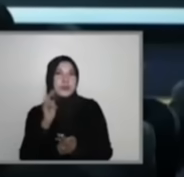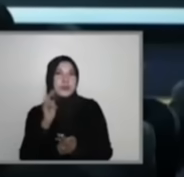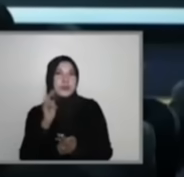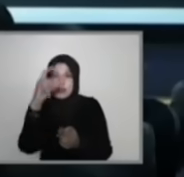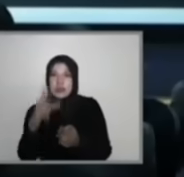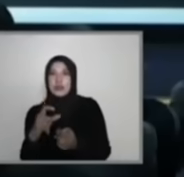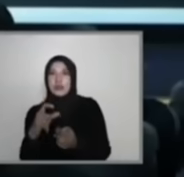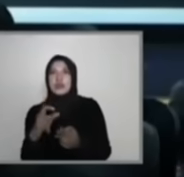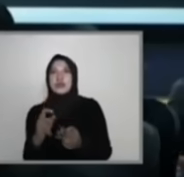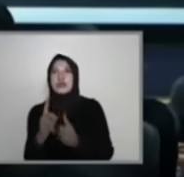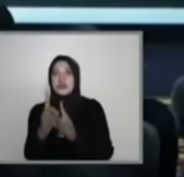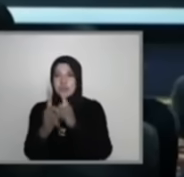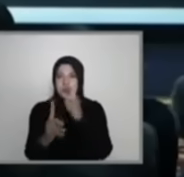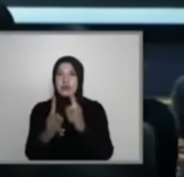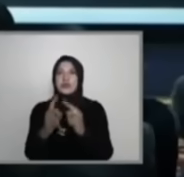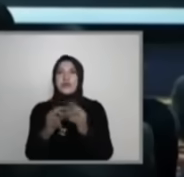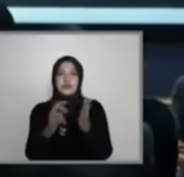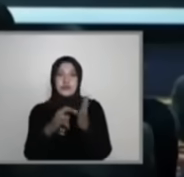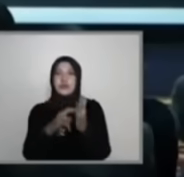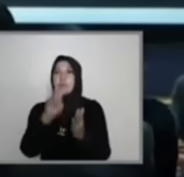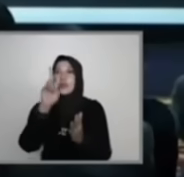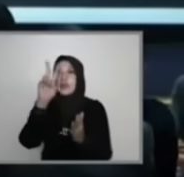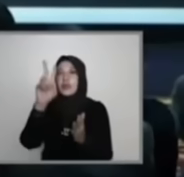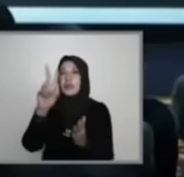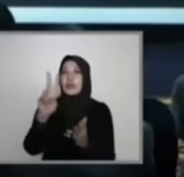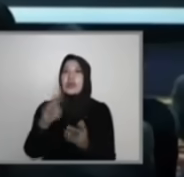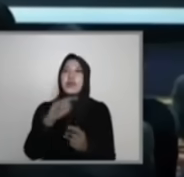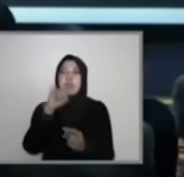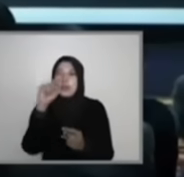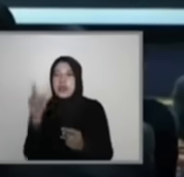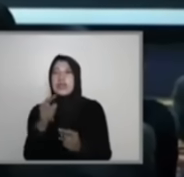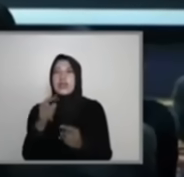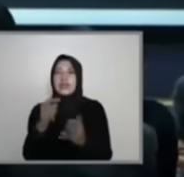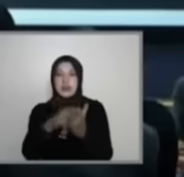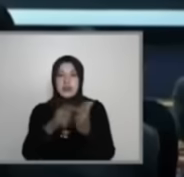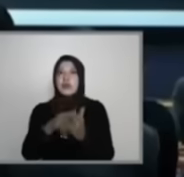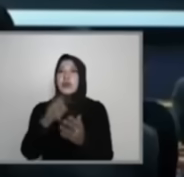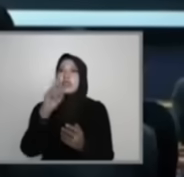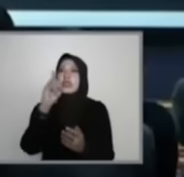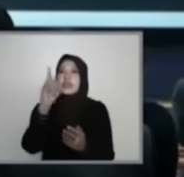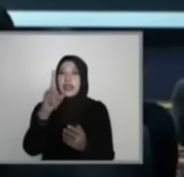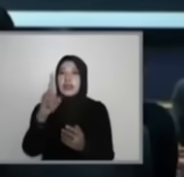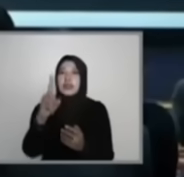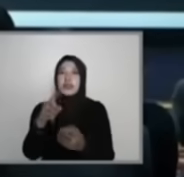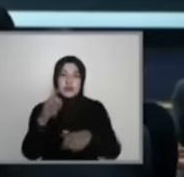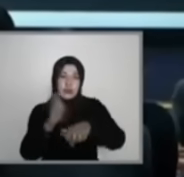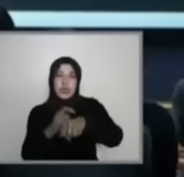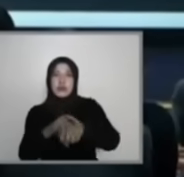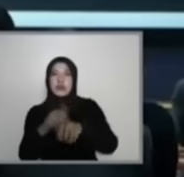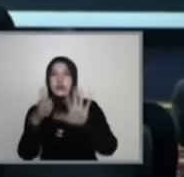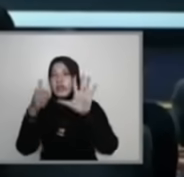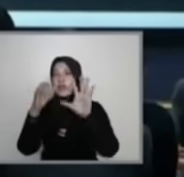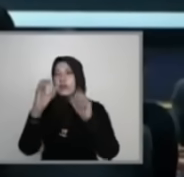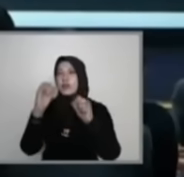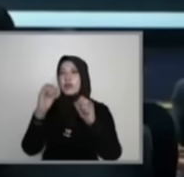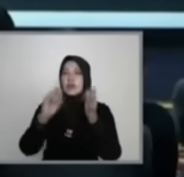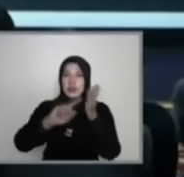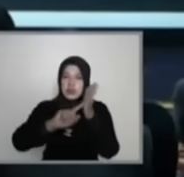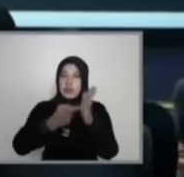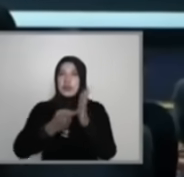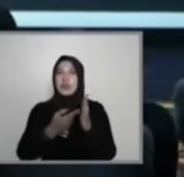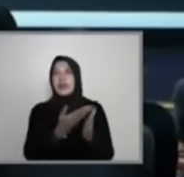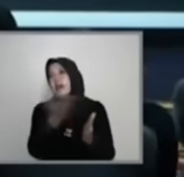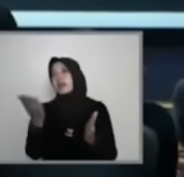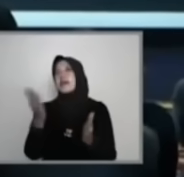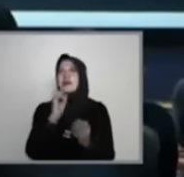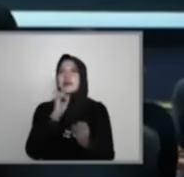gubernur dari nomor urut 2, bertanya kepada pasangan calon nomor urut 1. Waktu untuk bertanya 60 detik dimulai